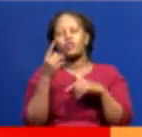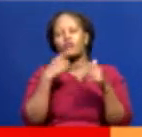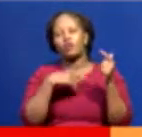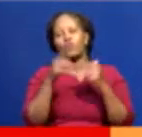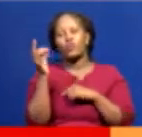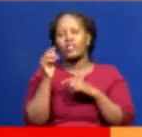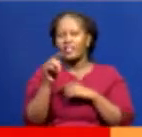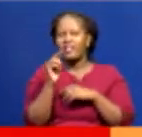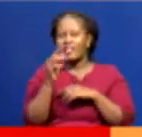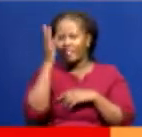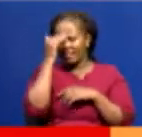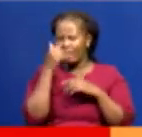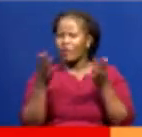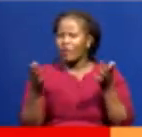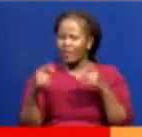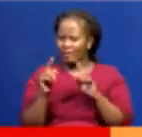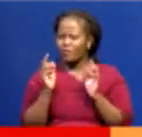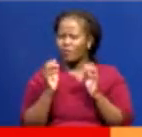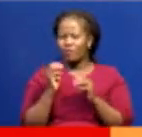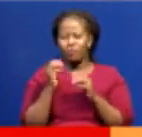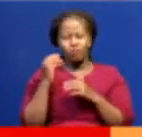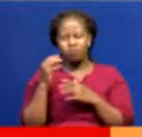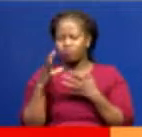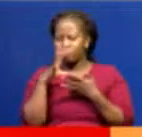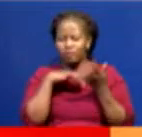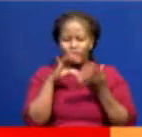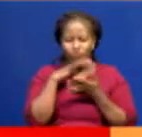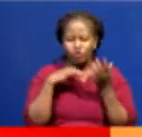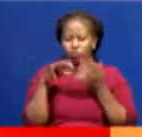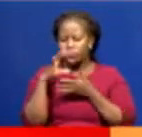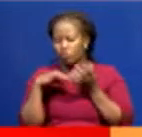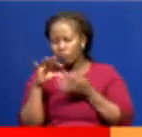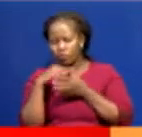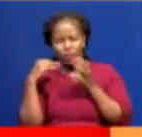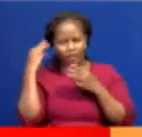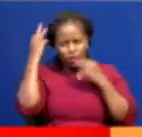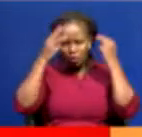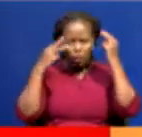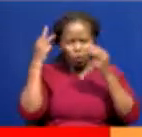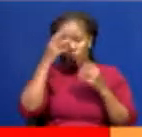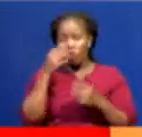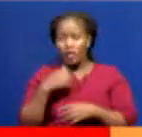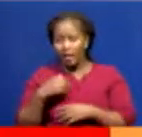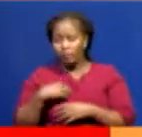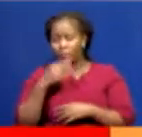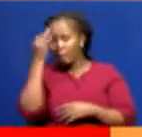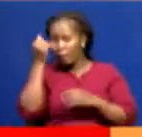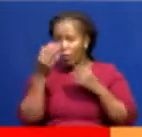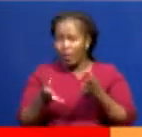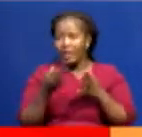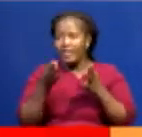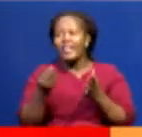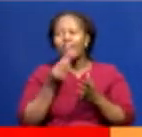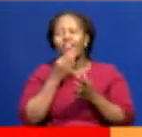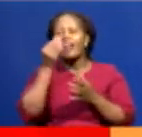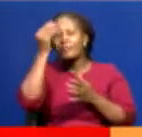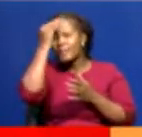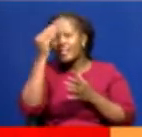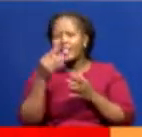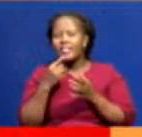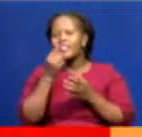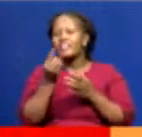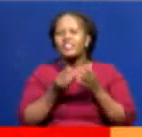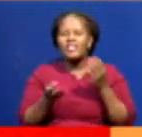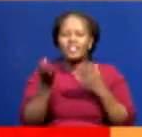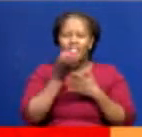Hayo ndio naona kidogo wana wasiwasi, na ndio maana sasa wanakuja nyuma, kwa sababu wanasema kwamba uchumi